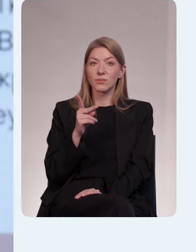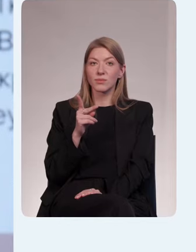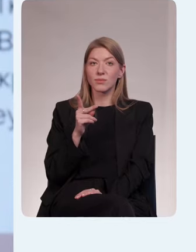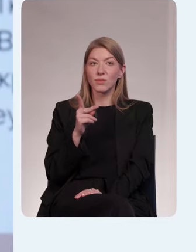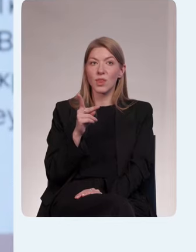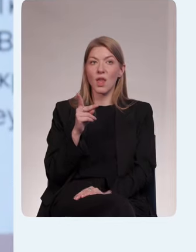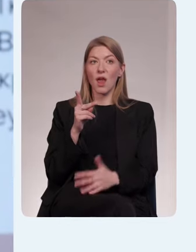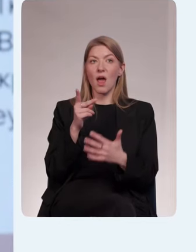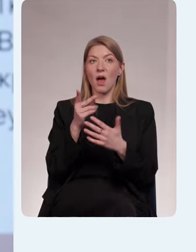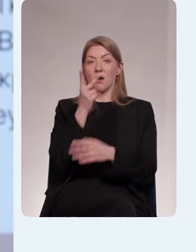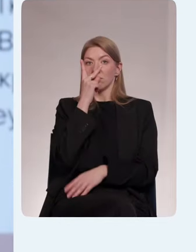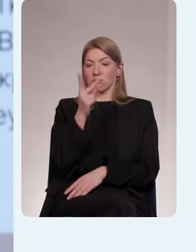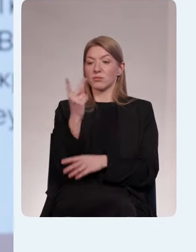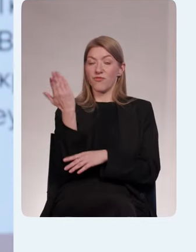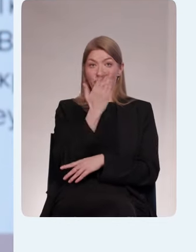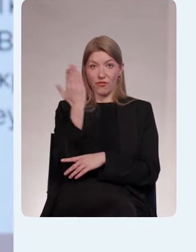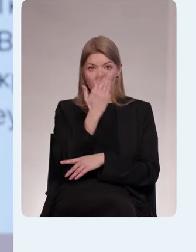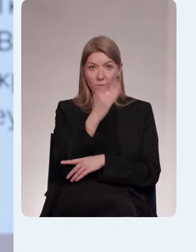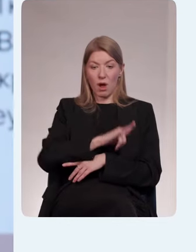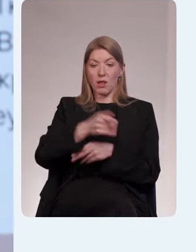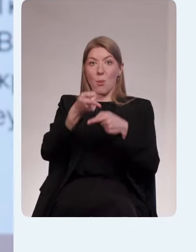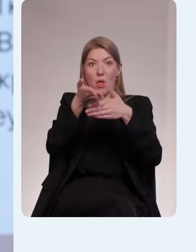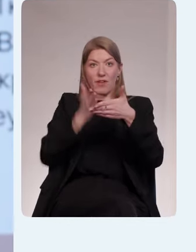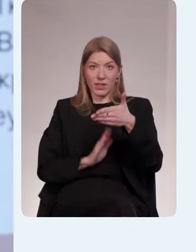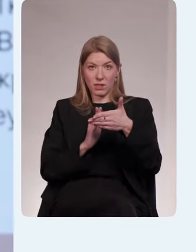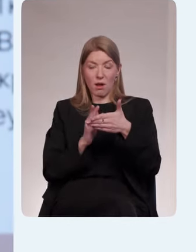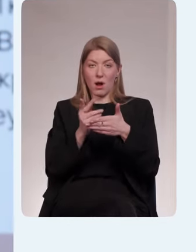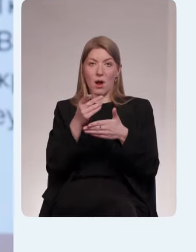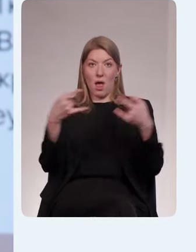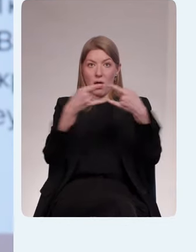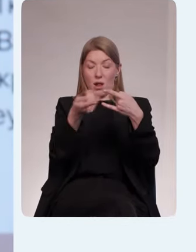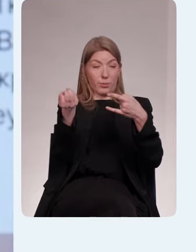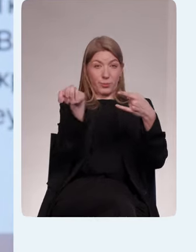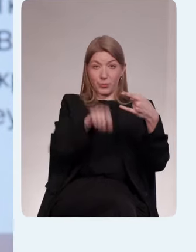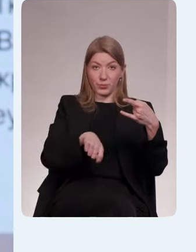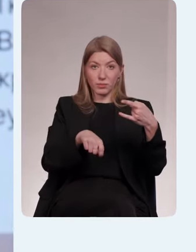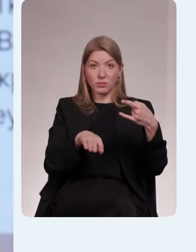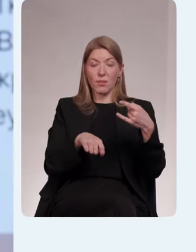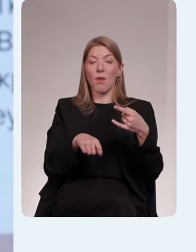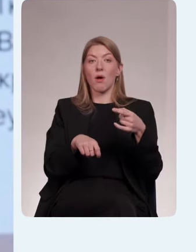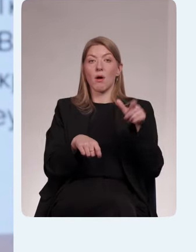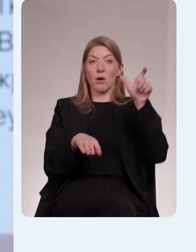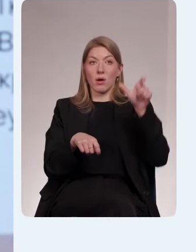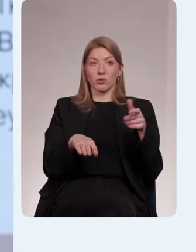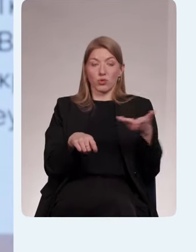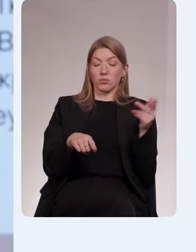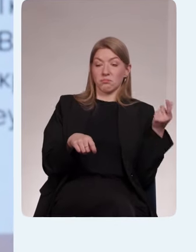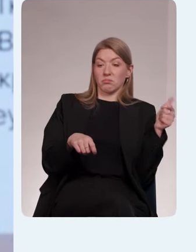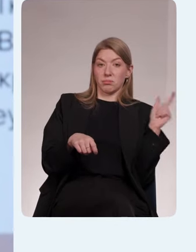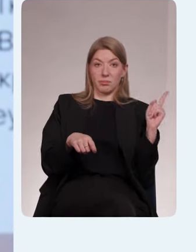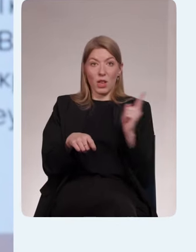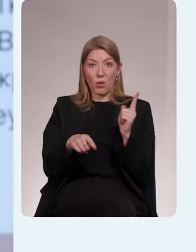фильма у нас у обоих сломались экраны. Подходит стюарт и говорит, это